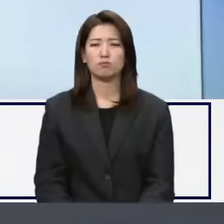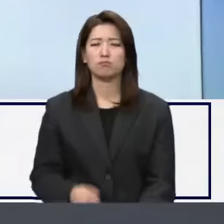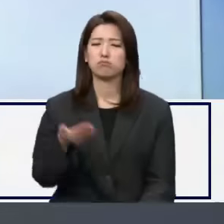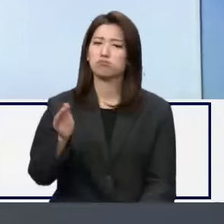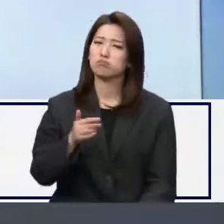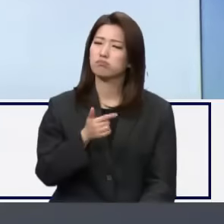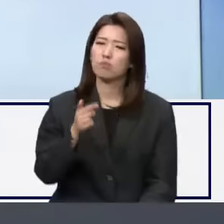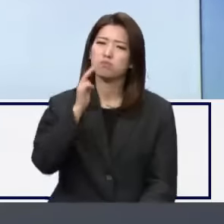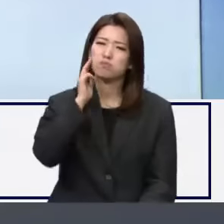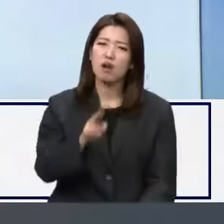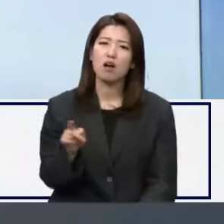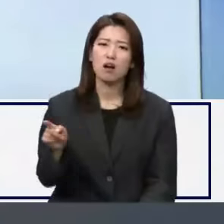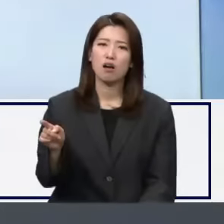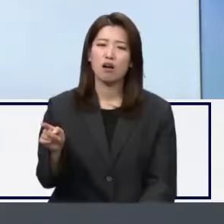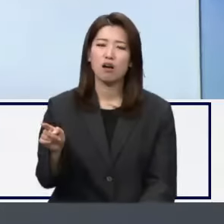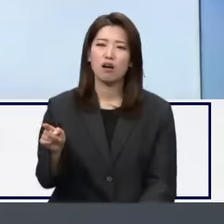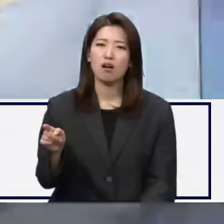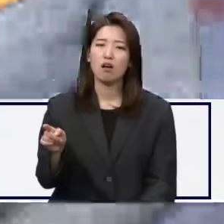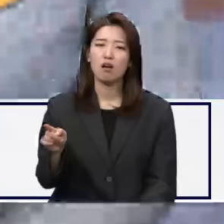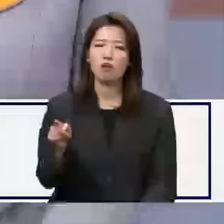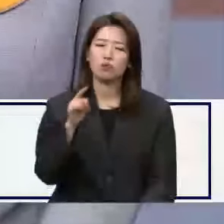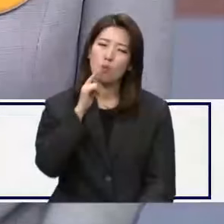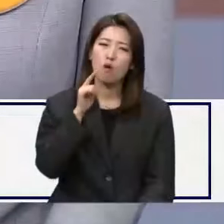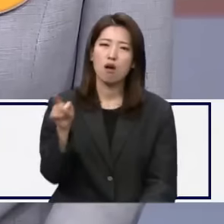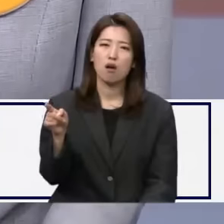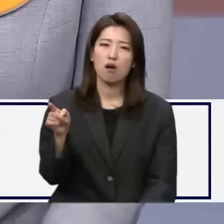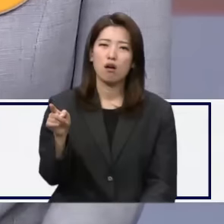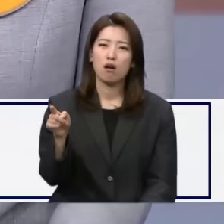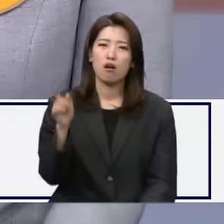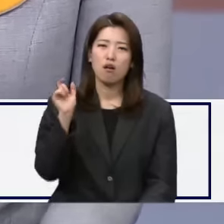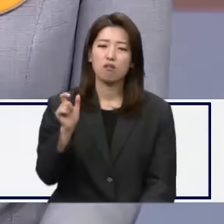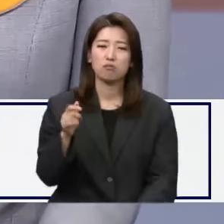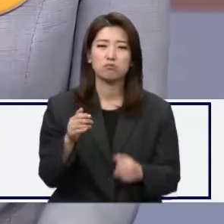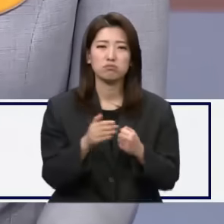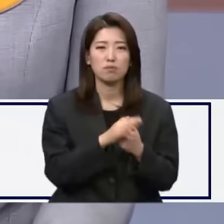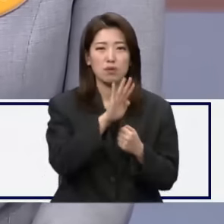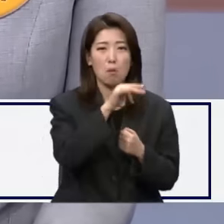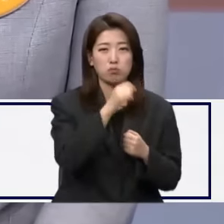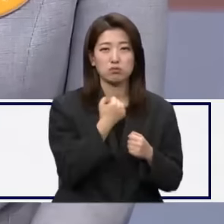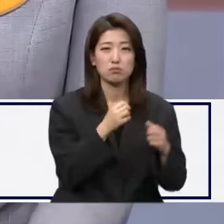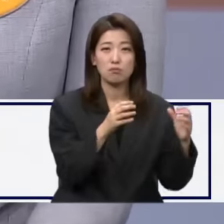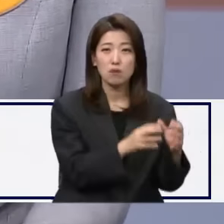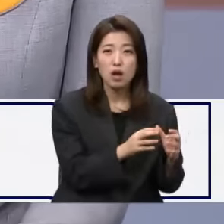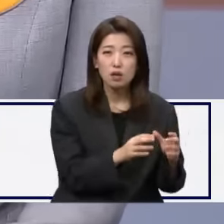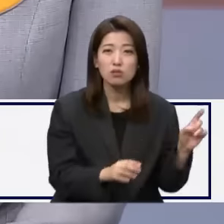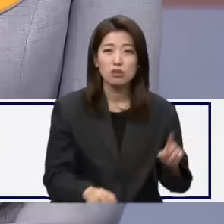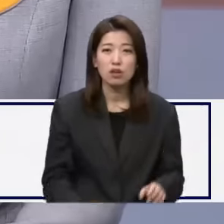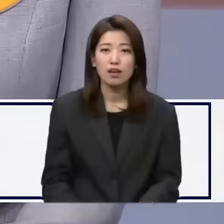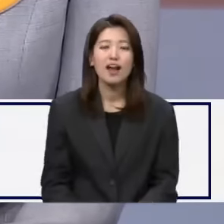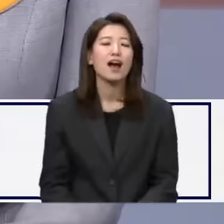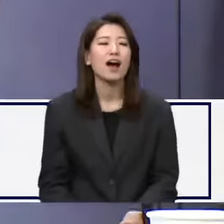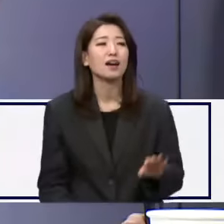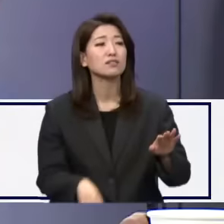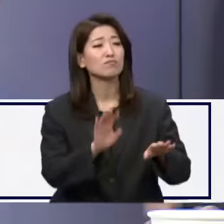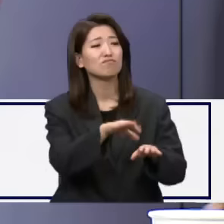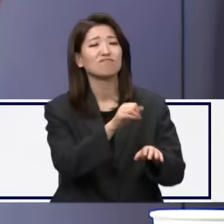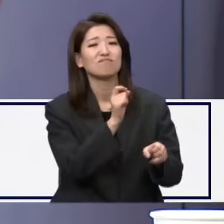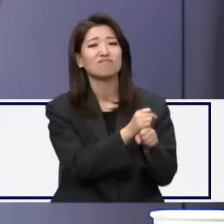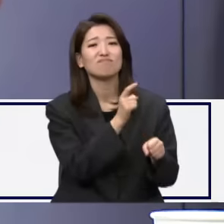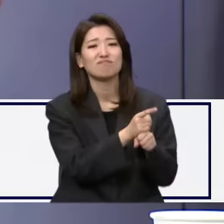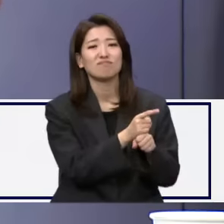또 보수가 결집하는 효과도 있을 수 있지 않을까라는 생각이 들거든요 그런데 아까 짚어 주신 대로 이미 결집돼 있는 부분이 있고요 그럼 조급